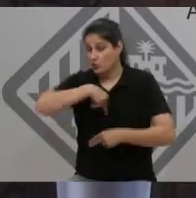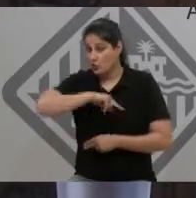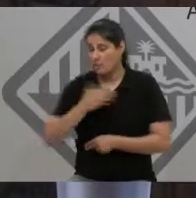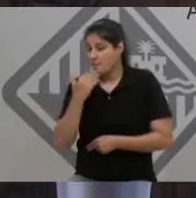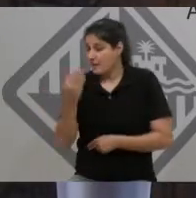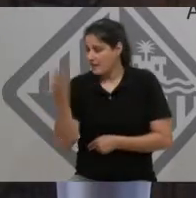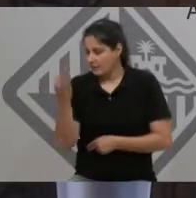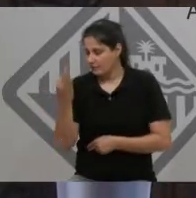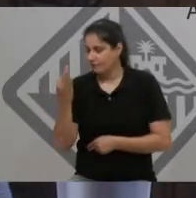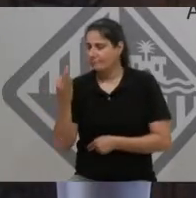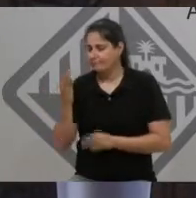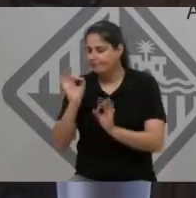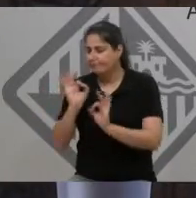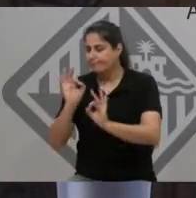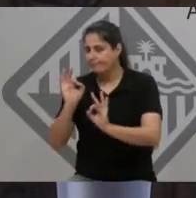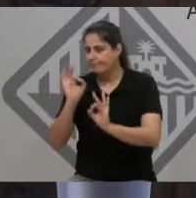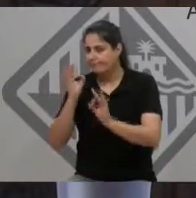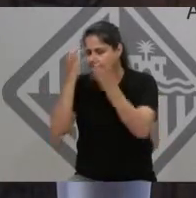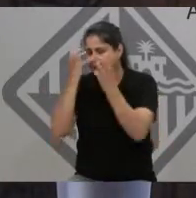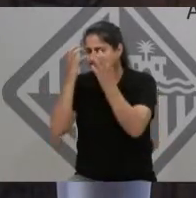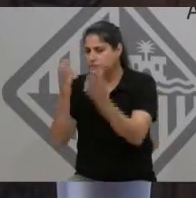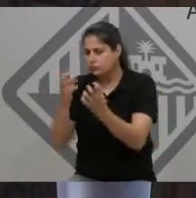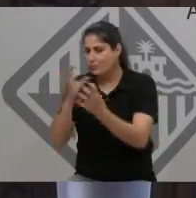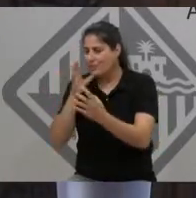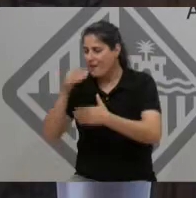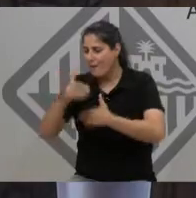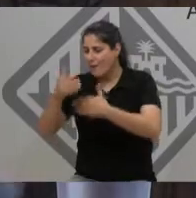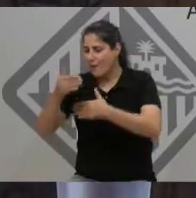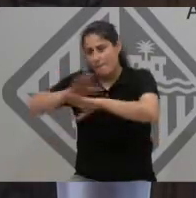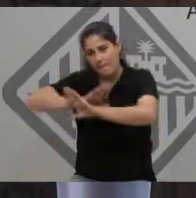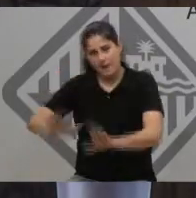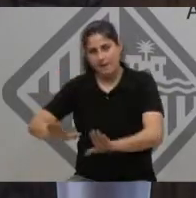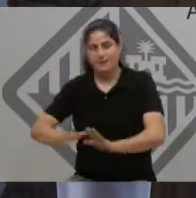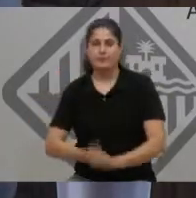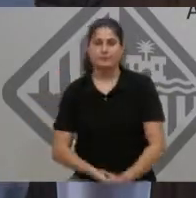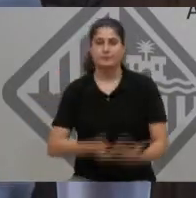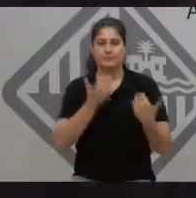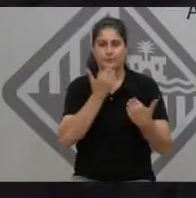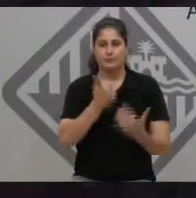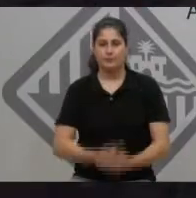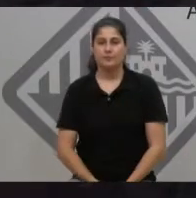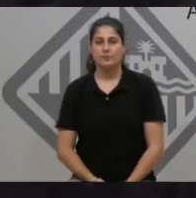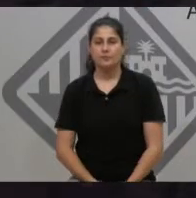més èmfasi en evitar aquest tipus de pròrrogues no permeses. Molt bé, moltes gràcies.